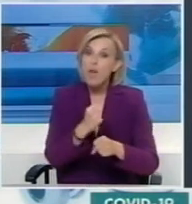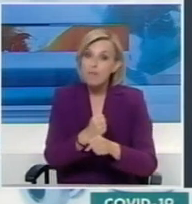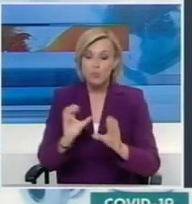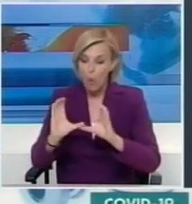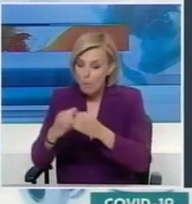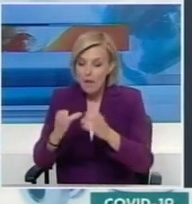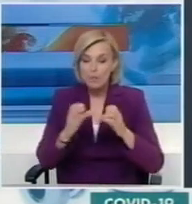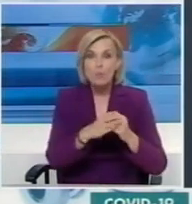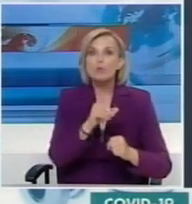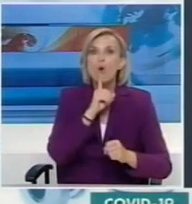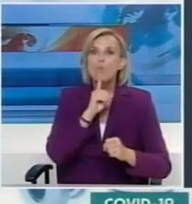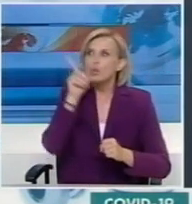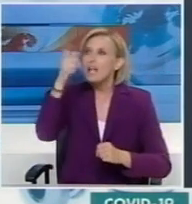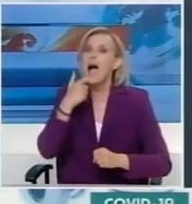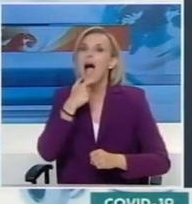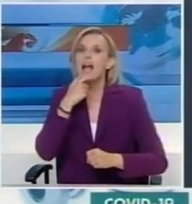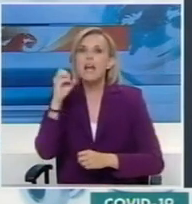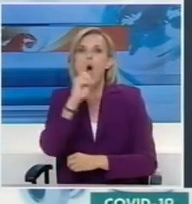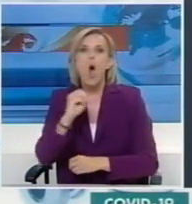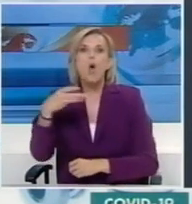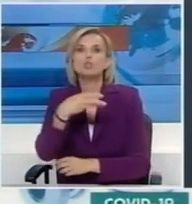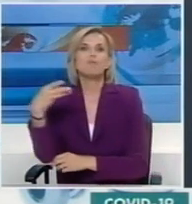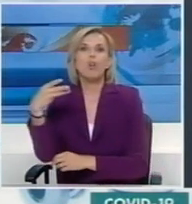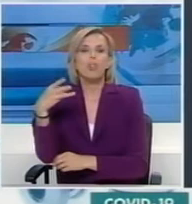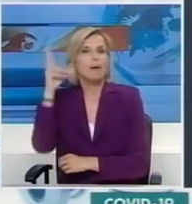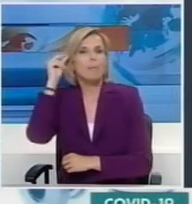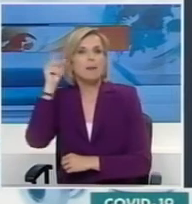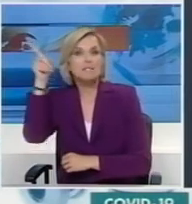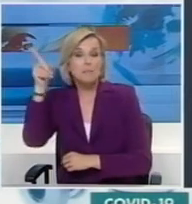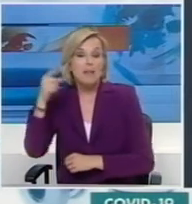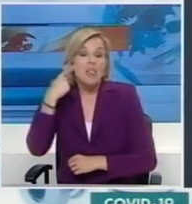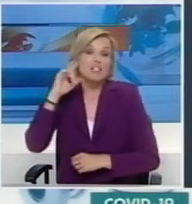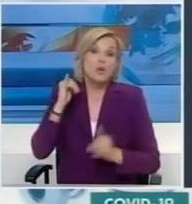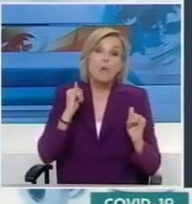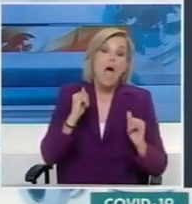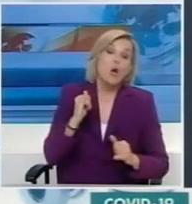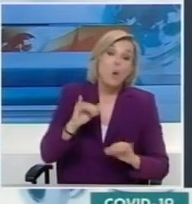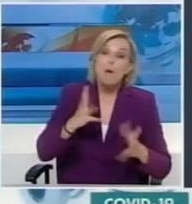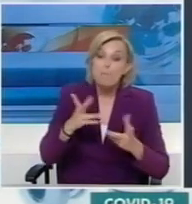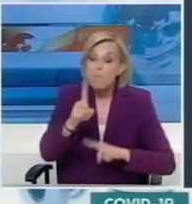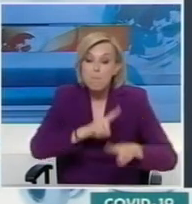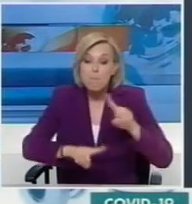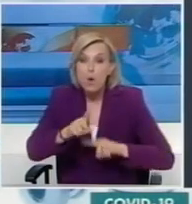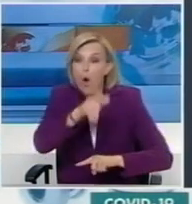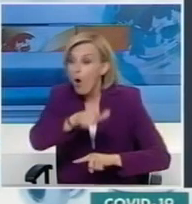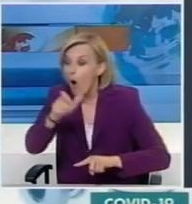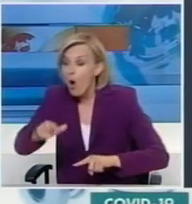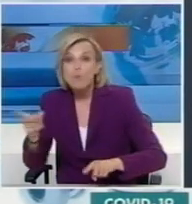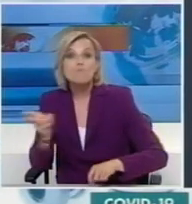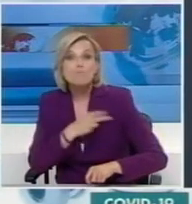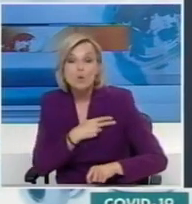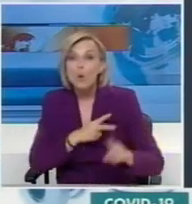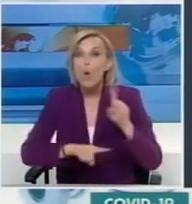Οξφόρδης, δεν μπορούμε να προβλέψουμε ποιο θα είναι το ασφαλέστερο ή το αποτελεσματικότερο. Η επιστημονική κοινότητα, σε μια ανταγωνιστική κοινή